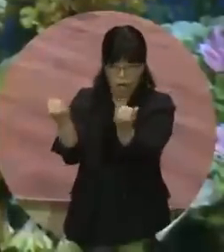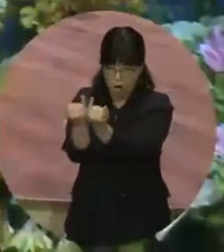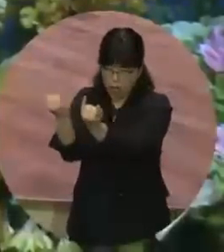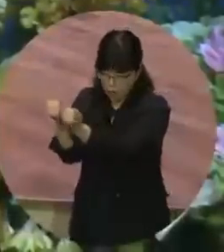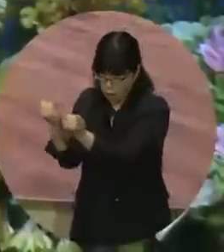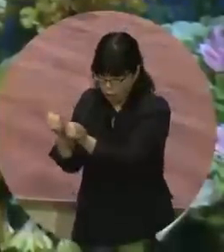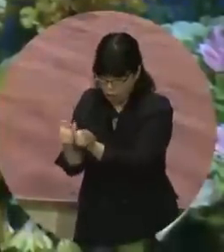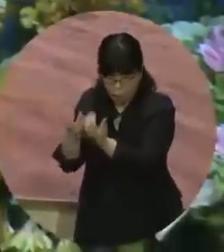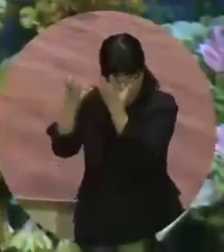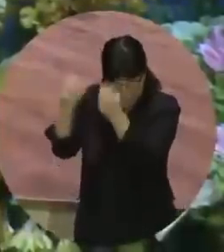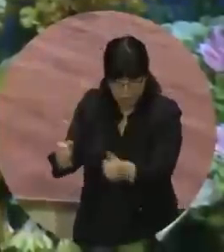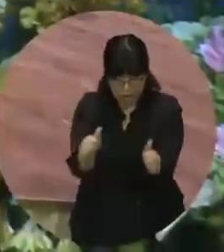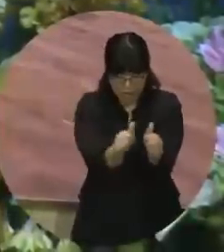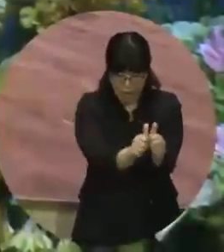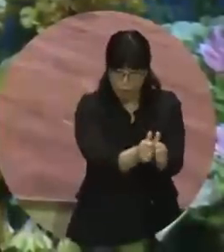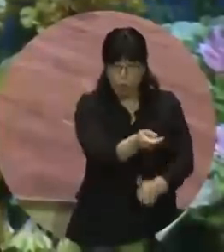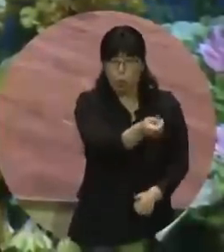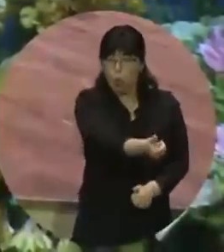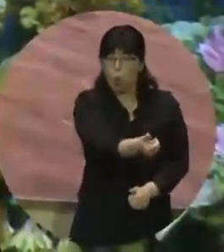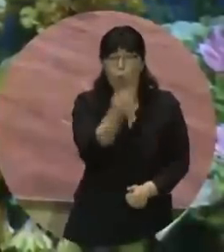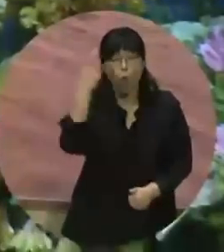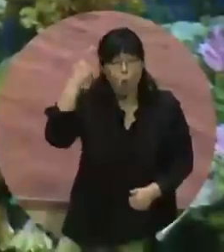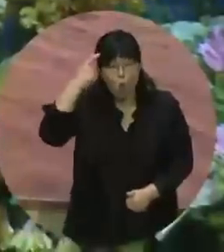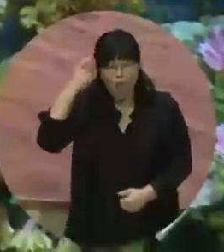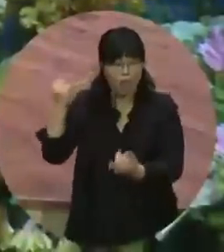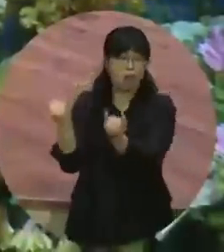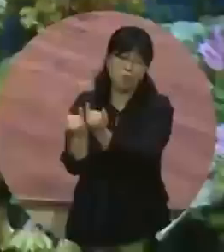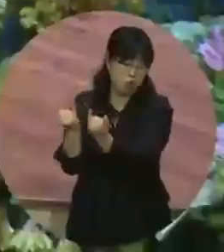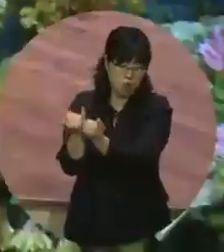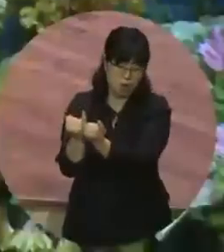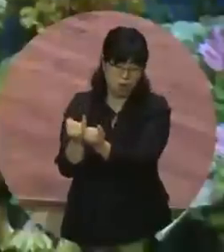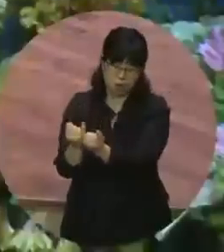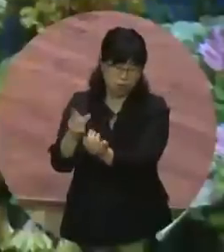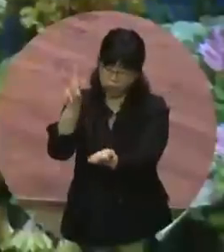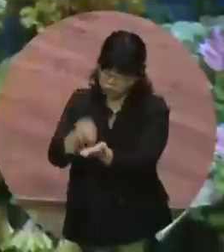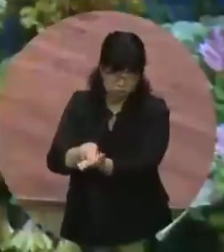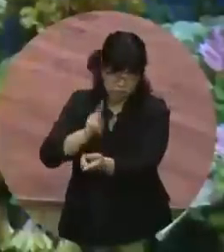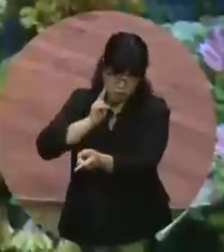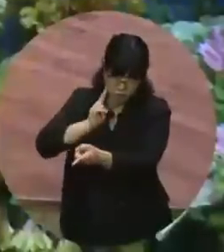그런 여자들 은혜 많이 더 받더라고요. 아주 문제가 심각하니까.